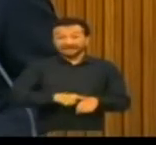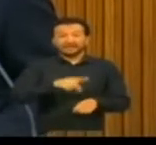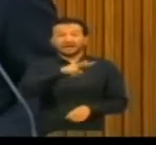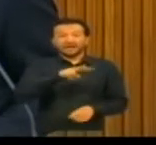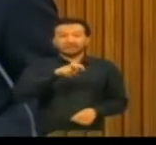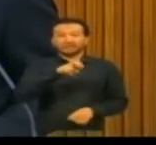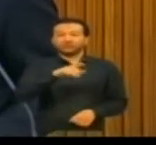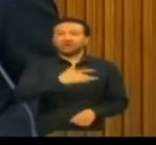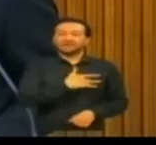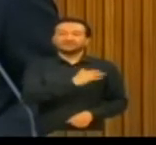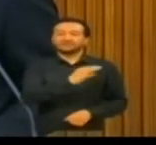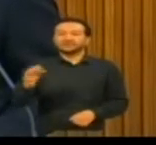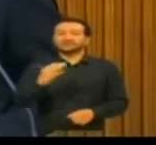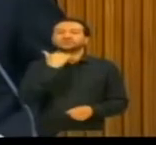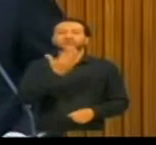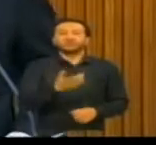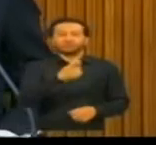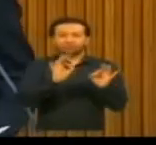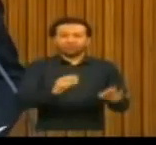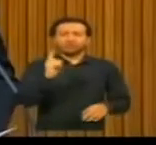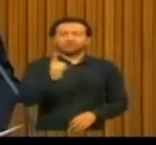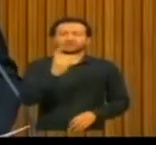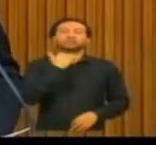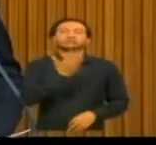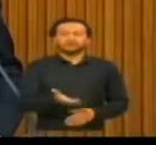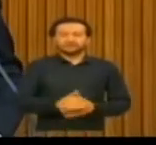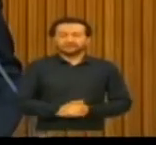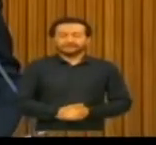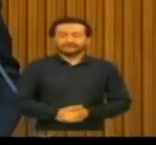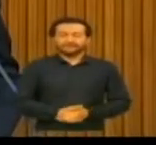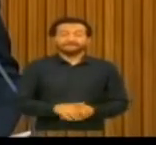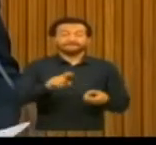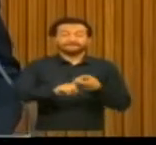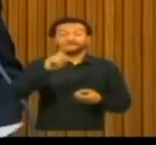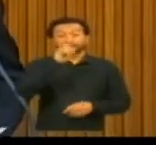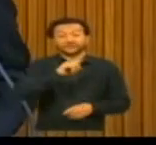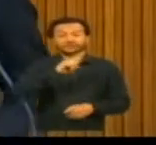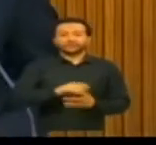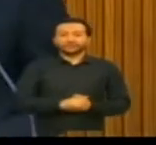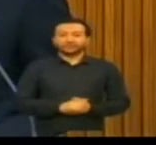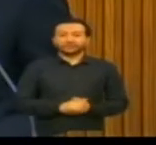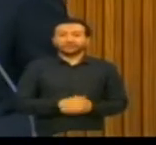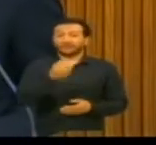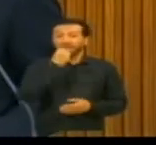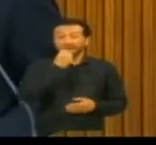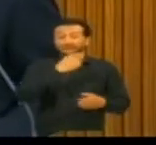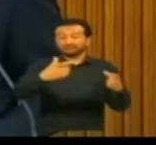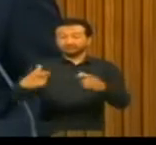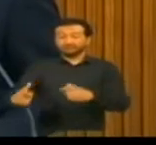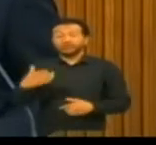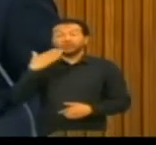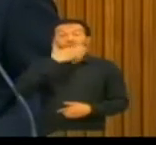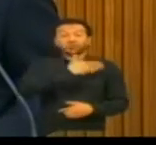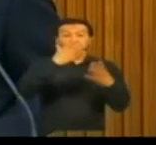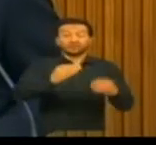kadar acımasız olmamalı. Böyle bir şey olmamalı. Ve dolayısıyla sofraya gelen, orucunu